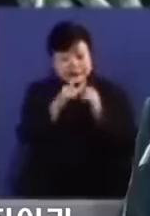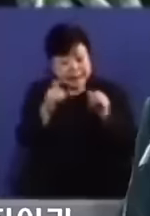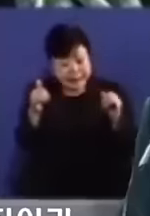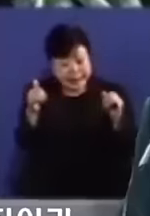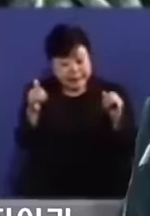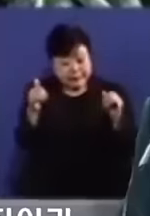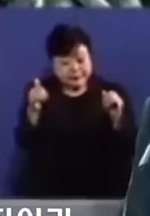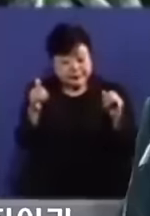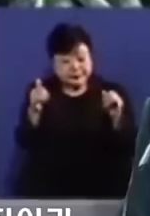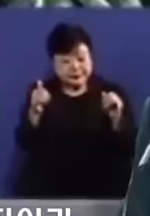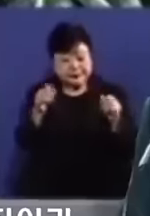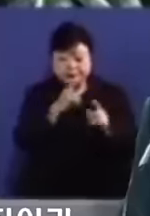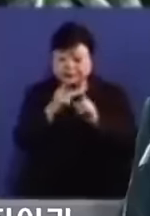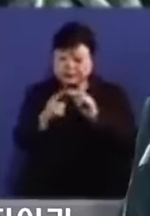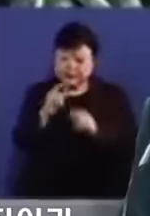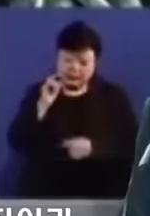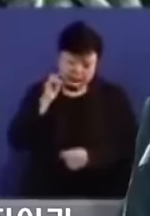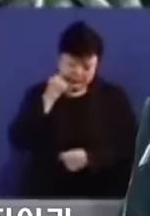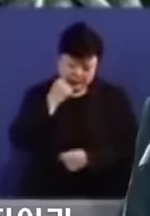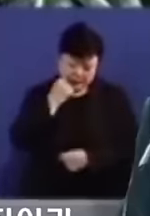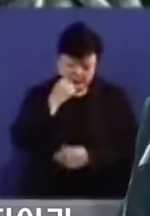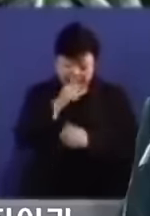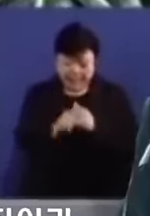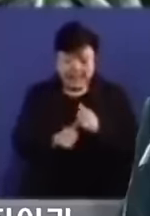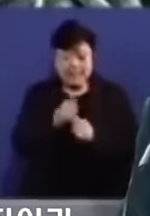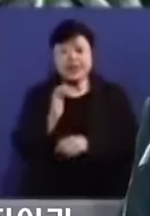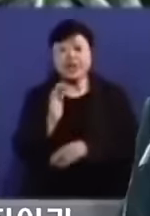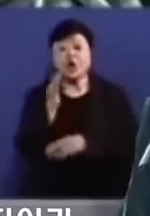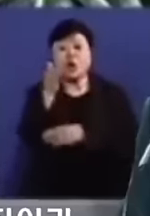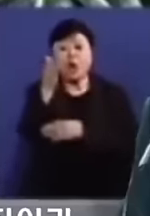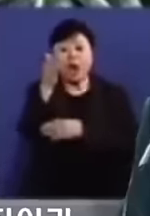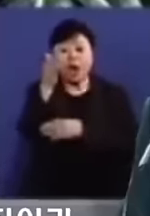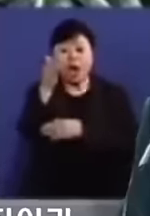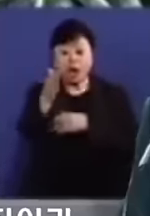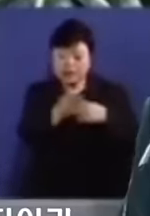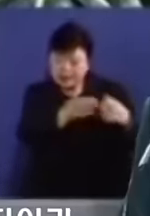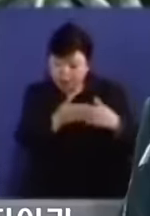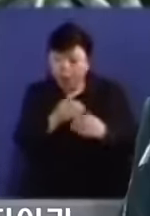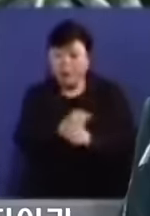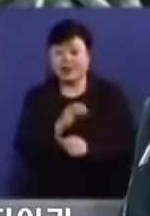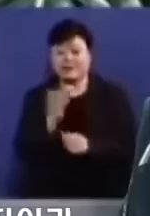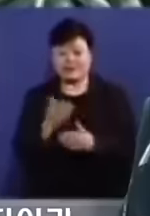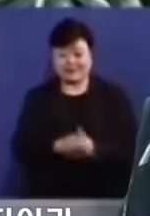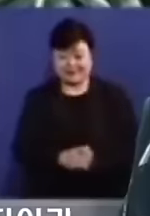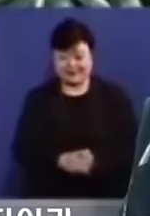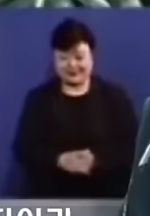사람으로서 말할 수 없는 그 하나님의 영광을 체험했다는 것입니다.